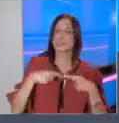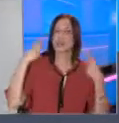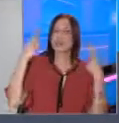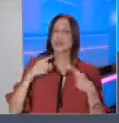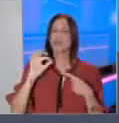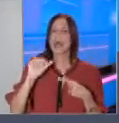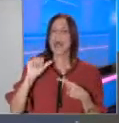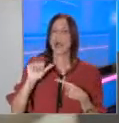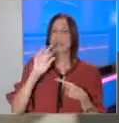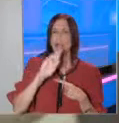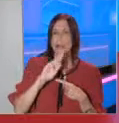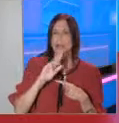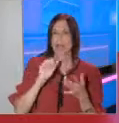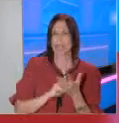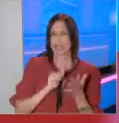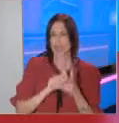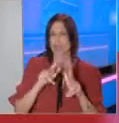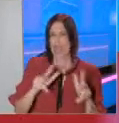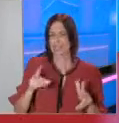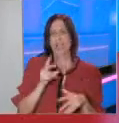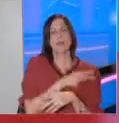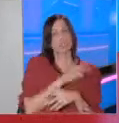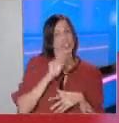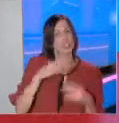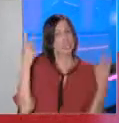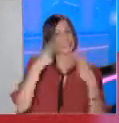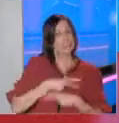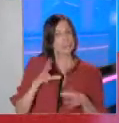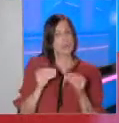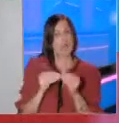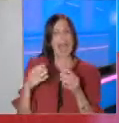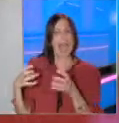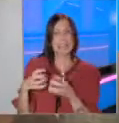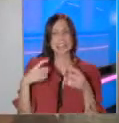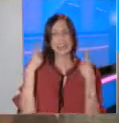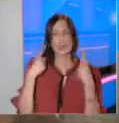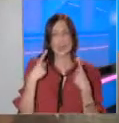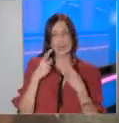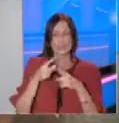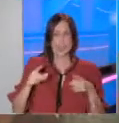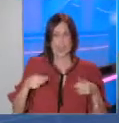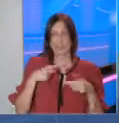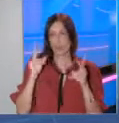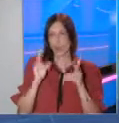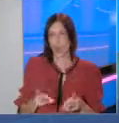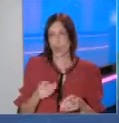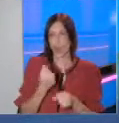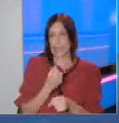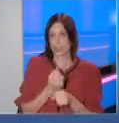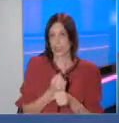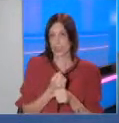אהרון רבינוביץ' בארץ, לגבי כך שיש למשטרה הסכמים עם חסידויות כאלה ואחרות, שהם יוכלו